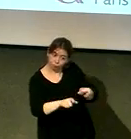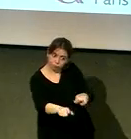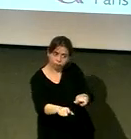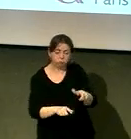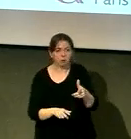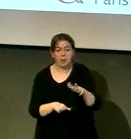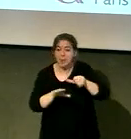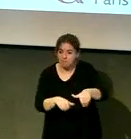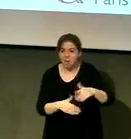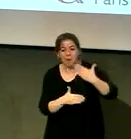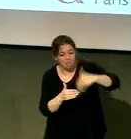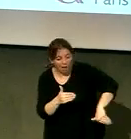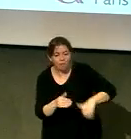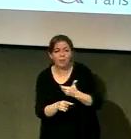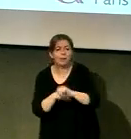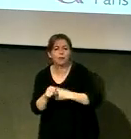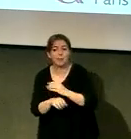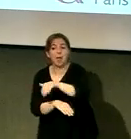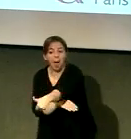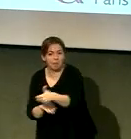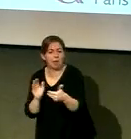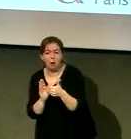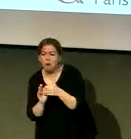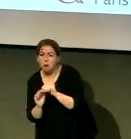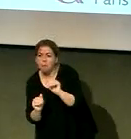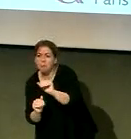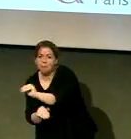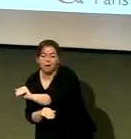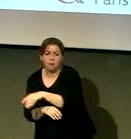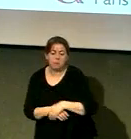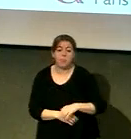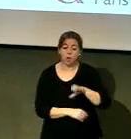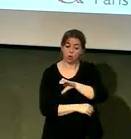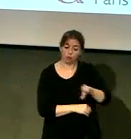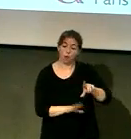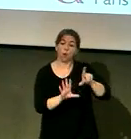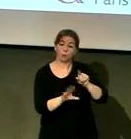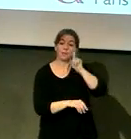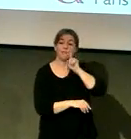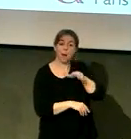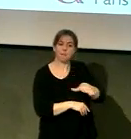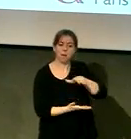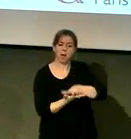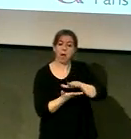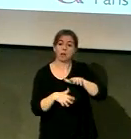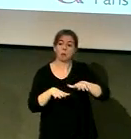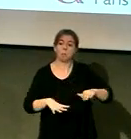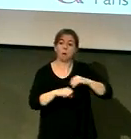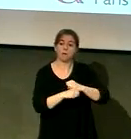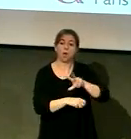quelques années derrière, sur 170 femmes qui avaient seulement un âge moyen de 30